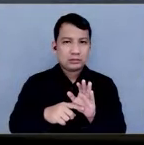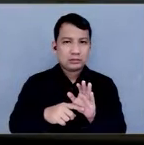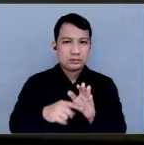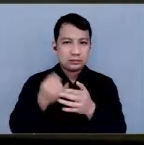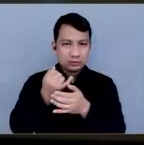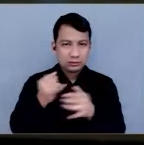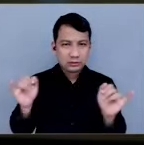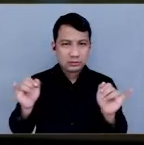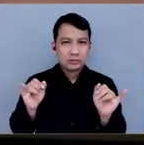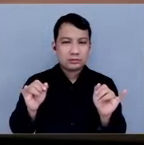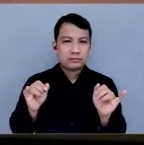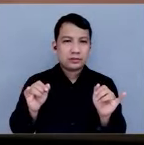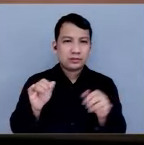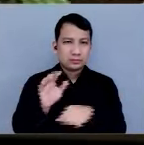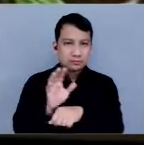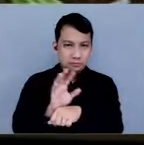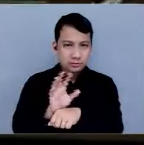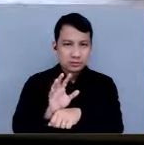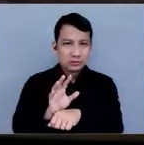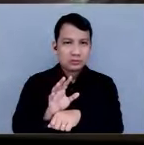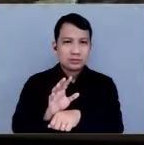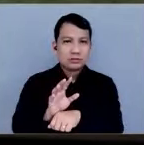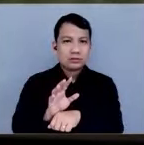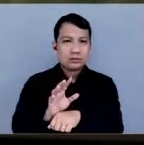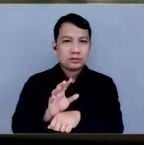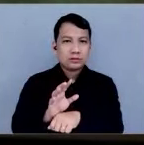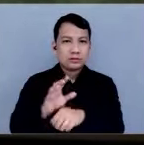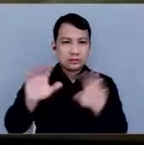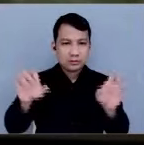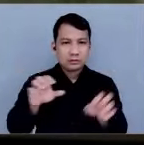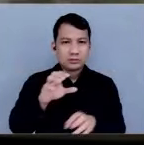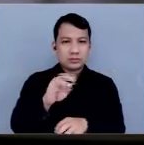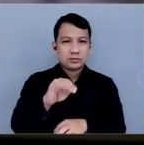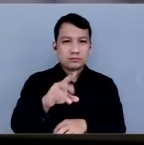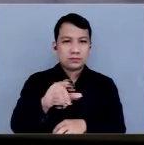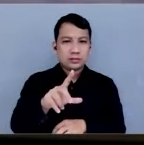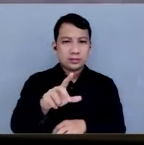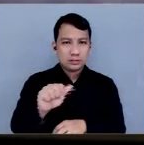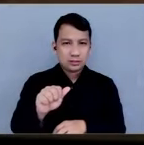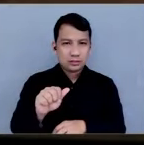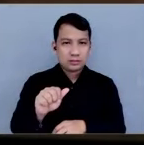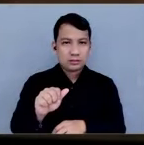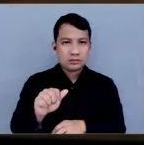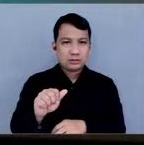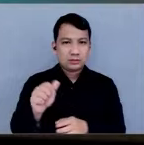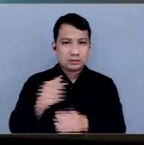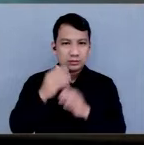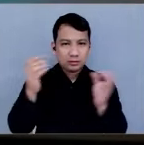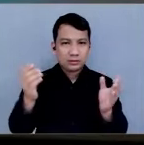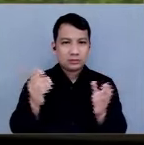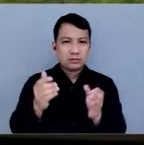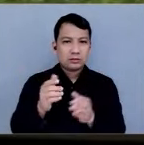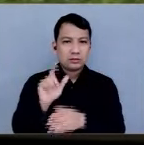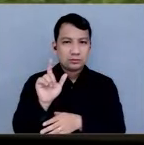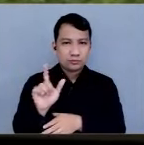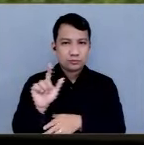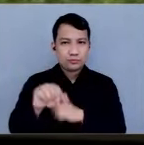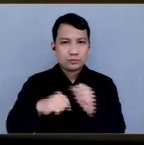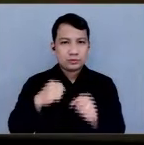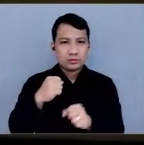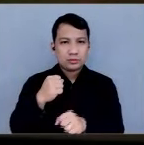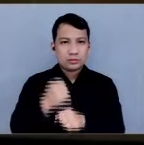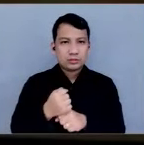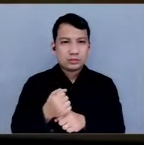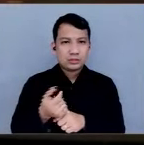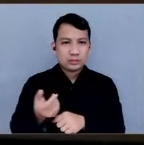sa bansa ang Cinemalaya at sa pagdiriwang ng dalawang Dekada ng dekalidad ng